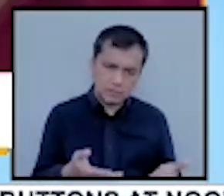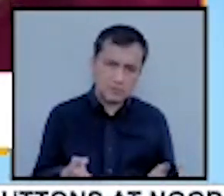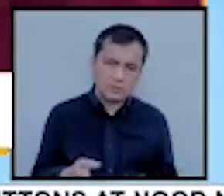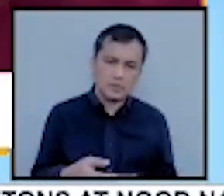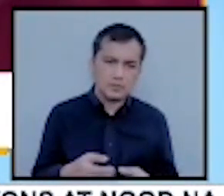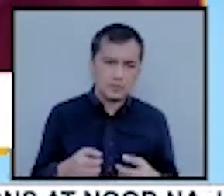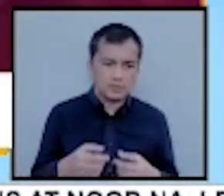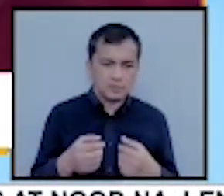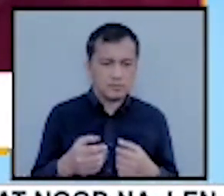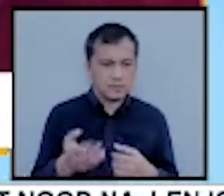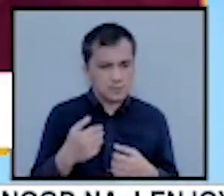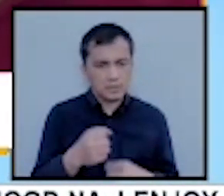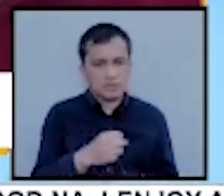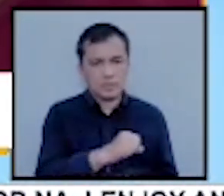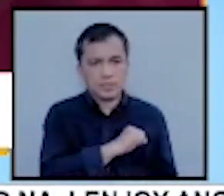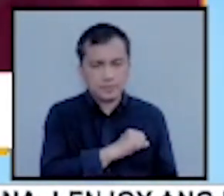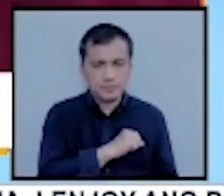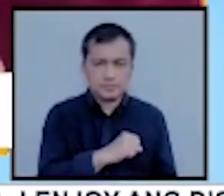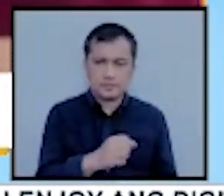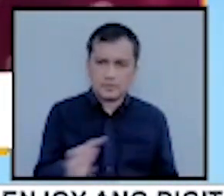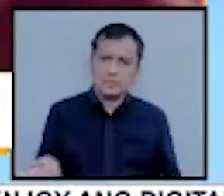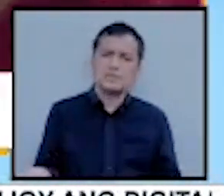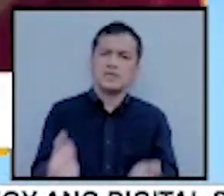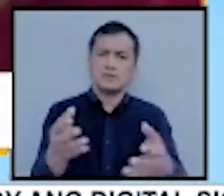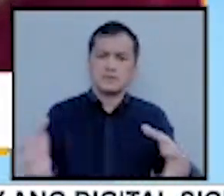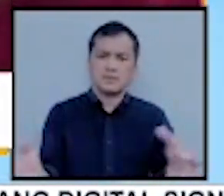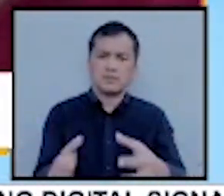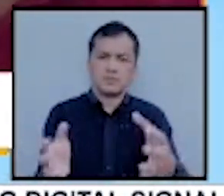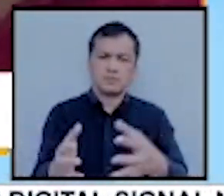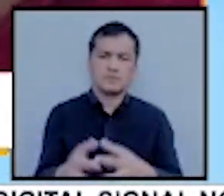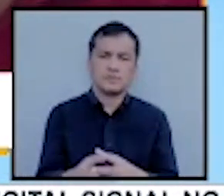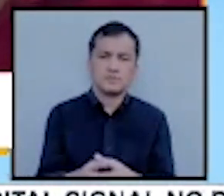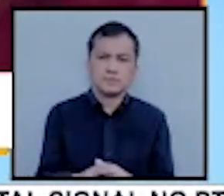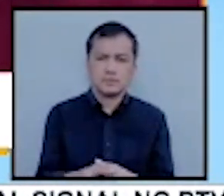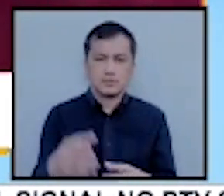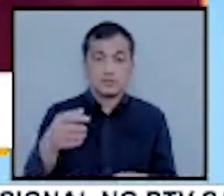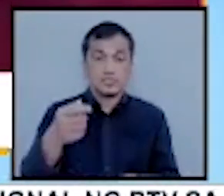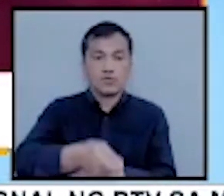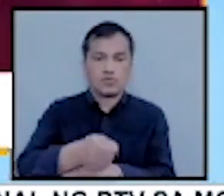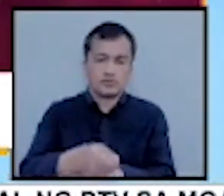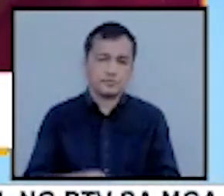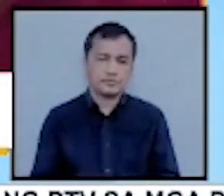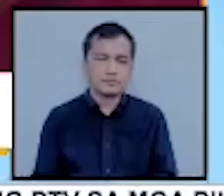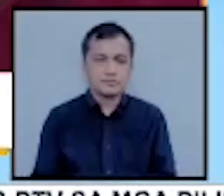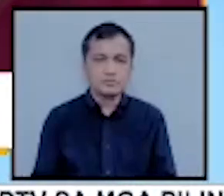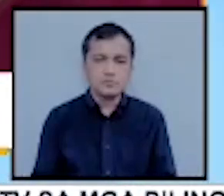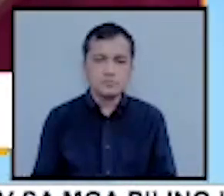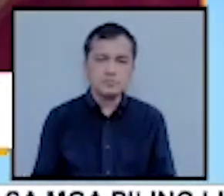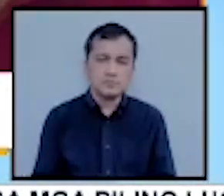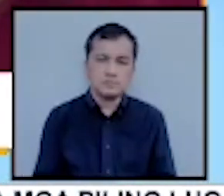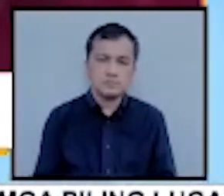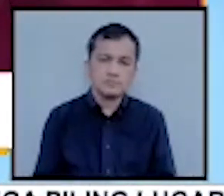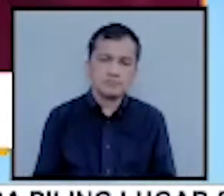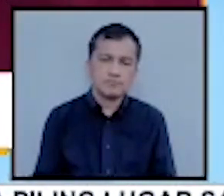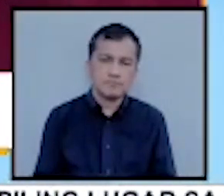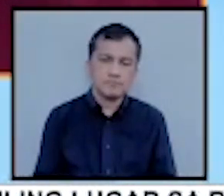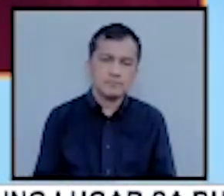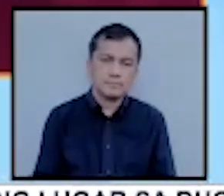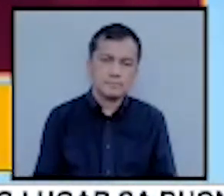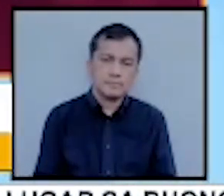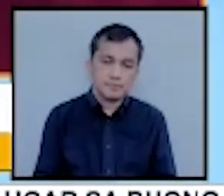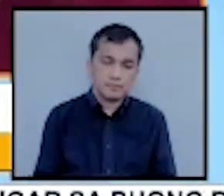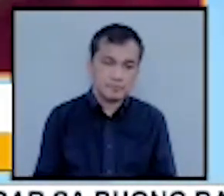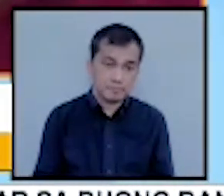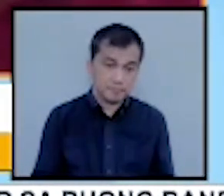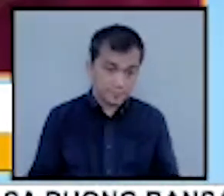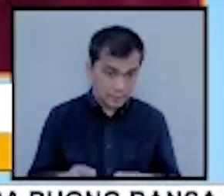palaban. Hayaan mo silang mag-away sa korte. Pero para maiwasan po natin ito, hindi lamang